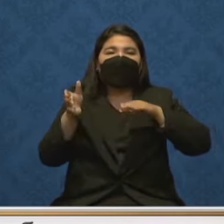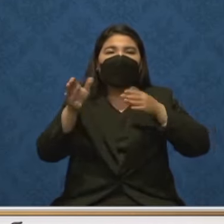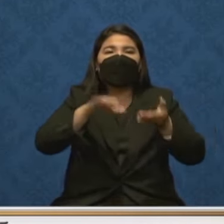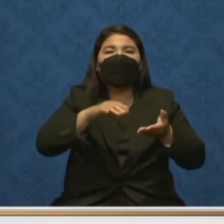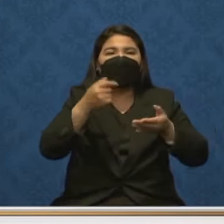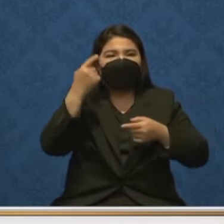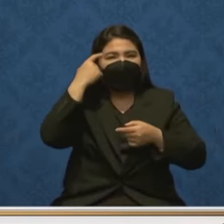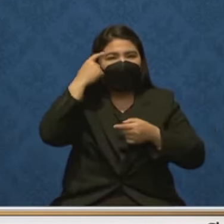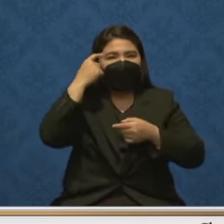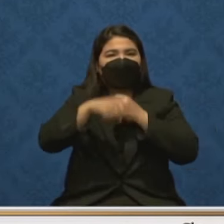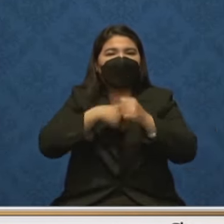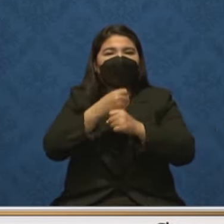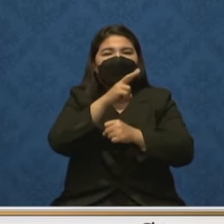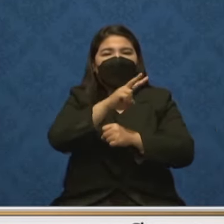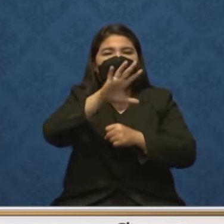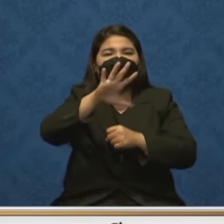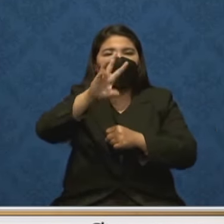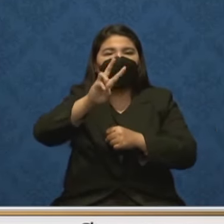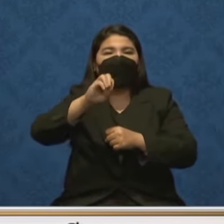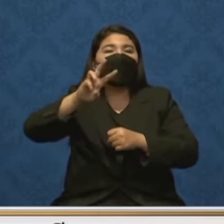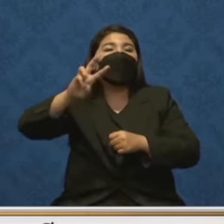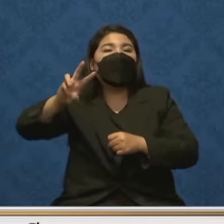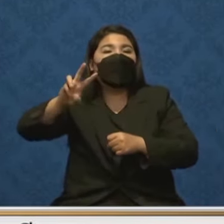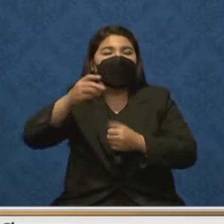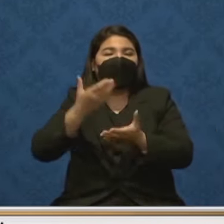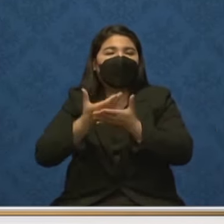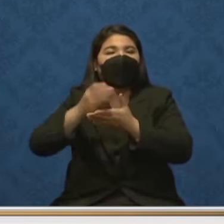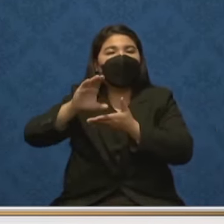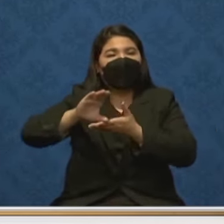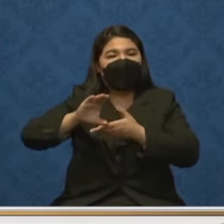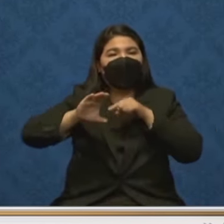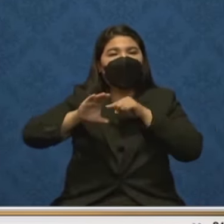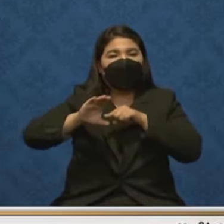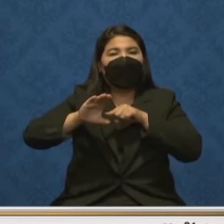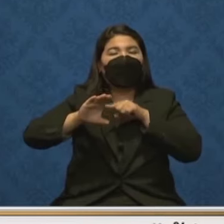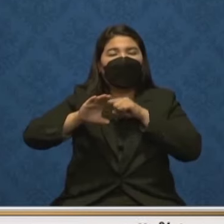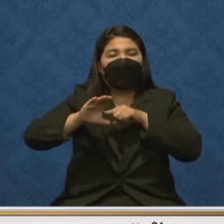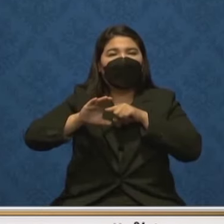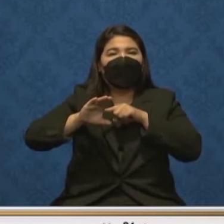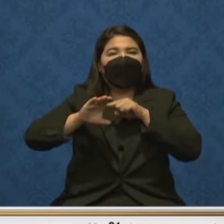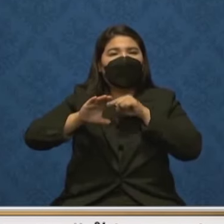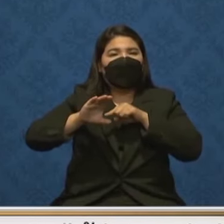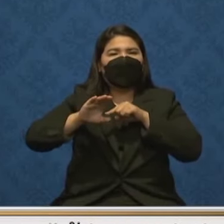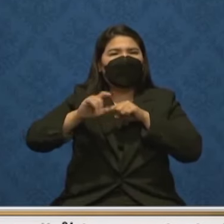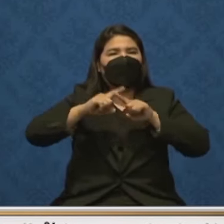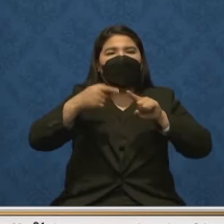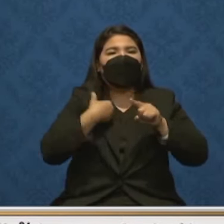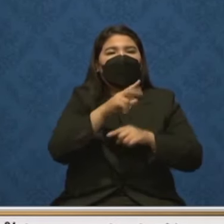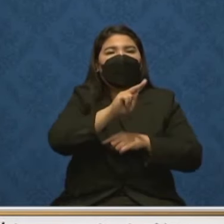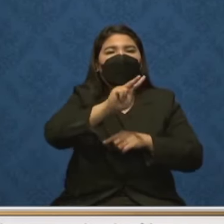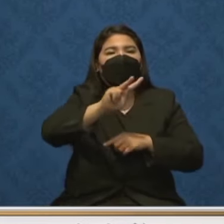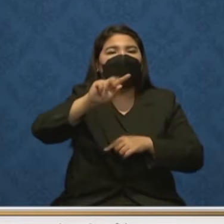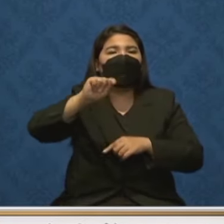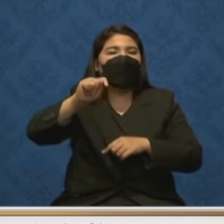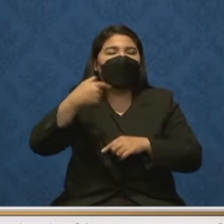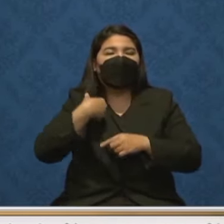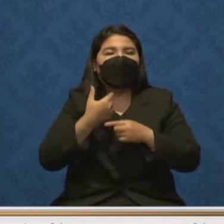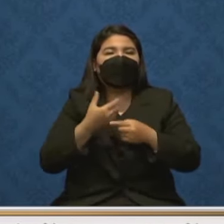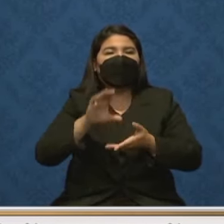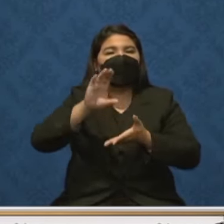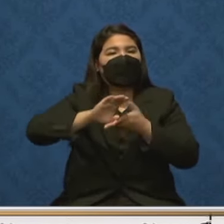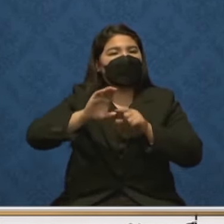เลือกตั้งในปี 6 6ในปีงบประมาณของในเงินงบประมาณของปี 6 6แน่นอนแต่ก็ต่อก็ไม่ได้ตั้งงบประมาณไว้เมื่อวานนี้ได้